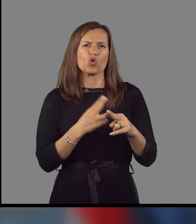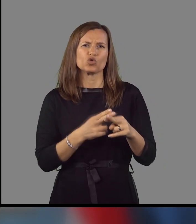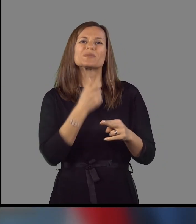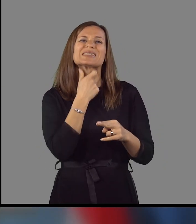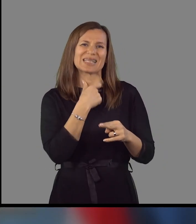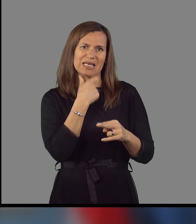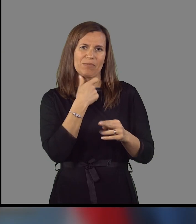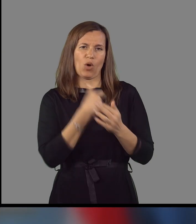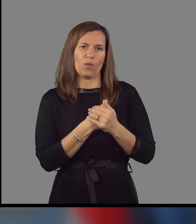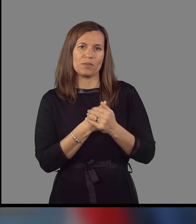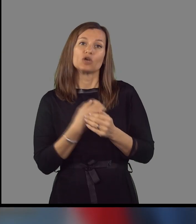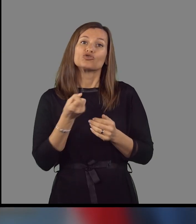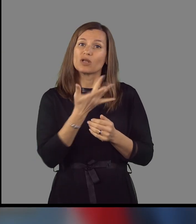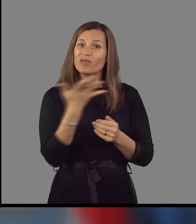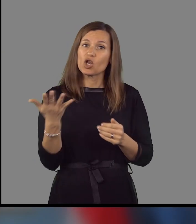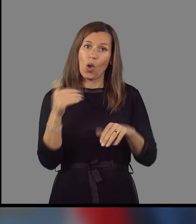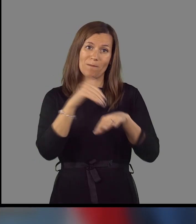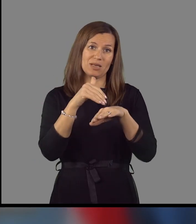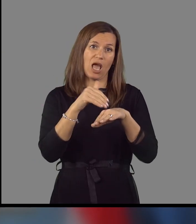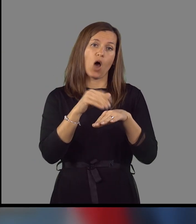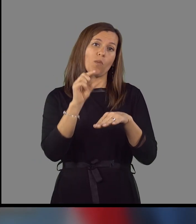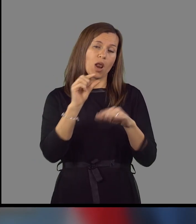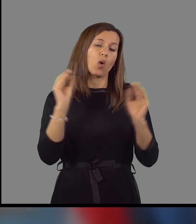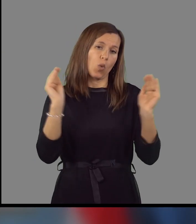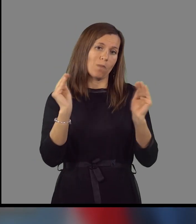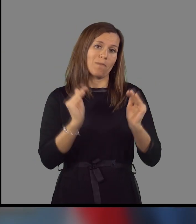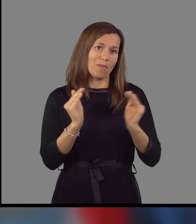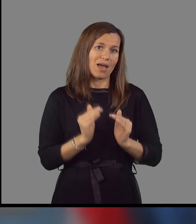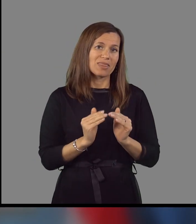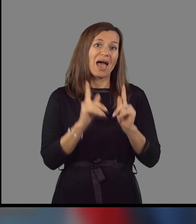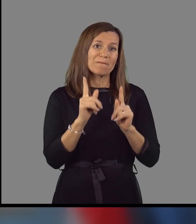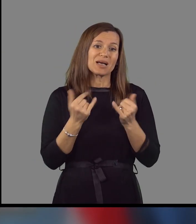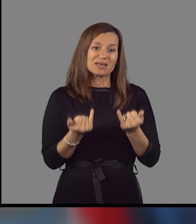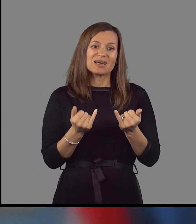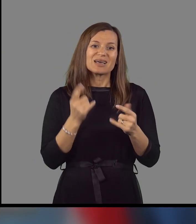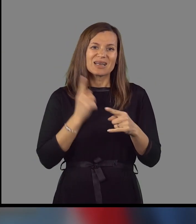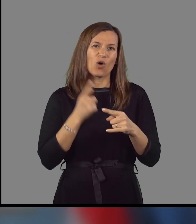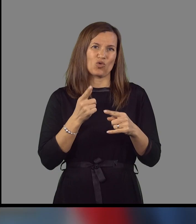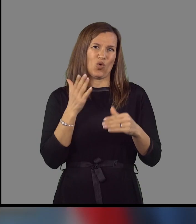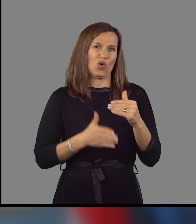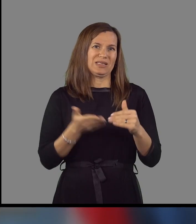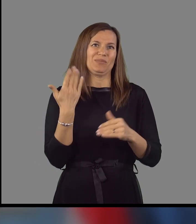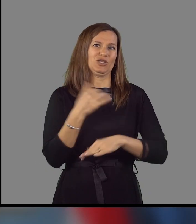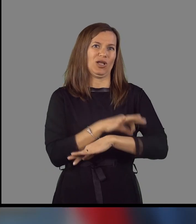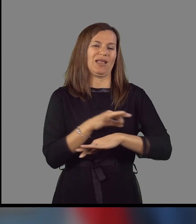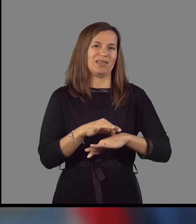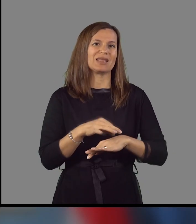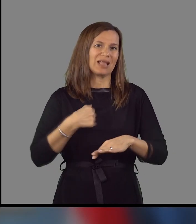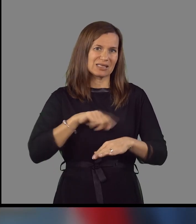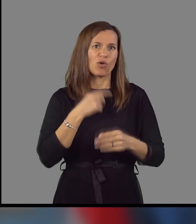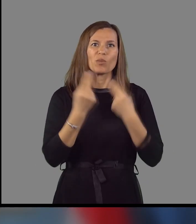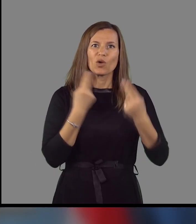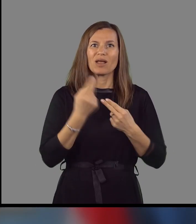ogromno okužb z gripo. Sicer število prijav nekoliko upada, vendar smo ravno v